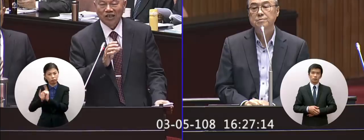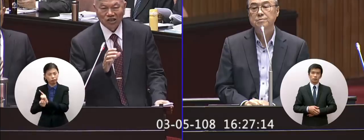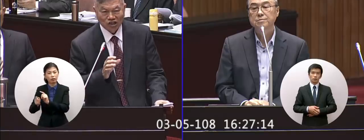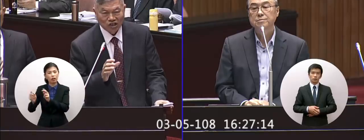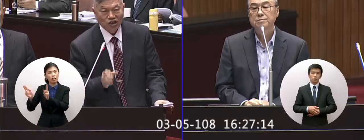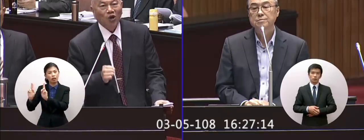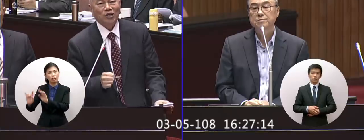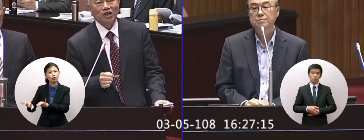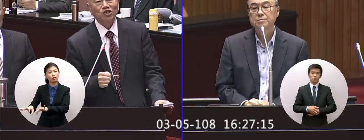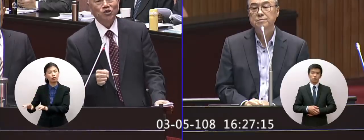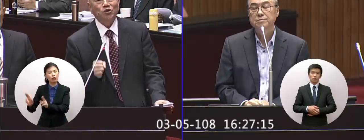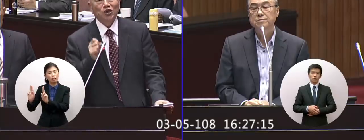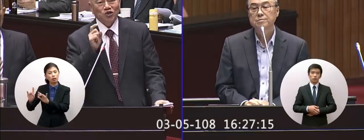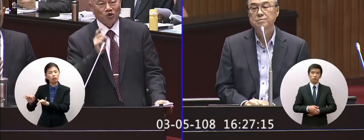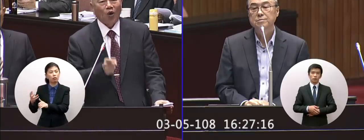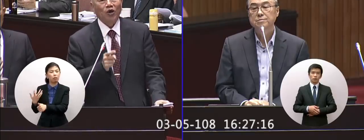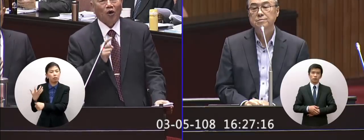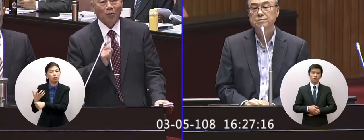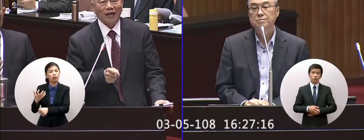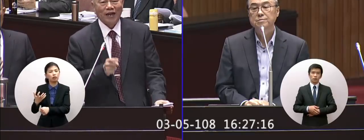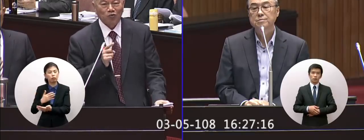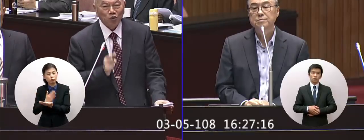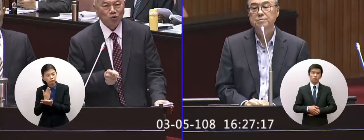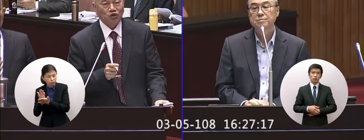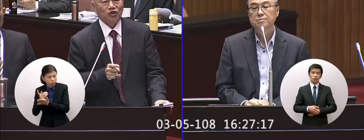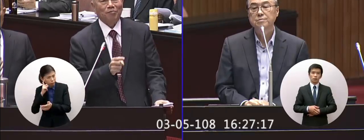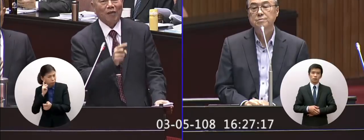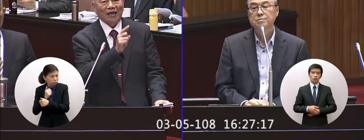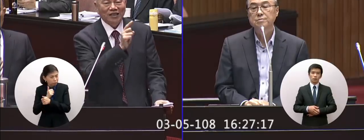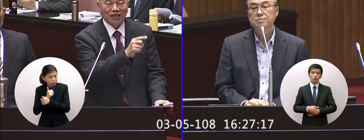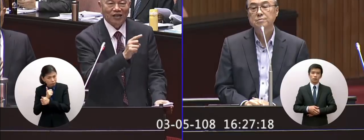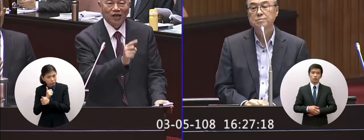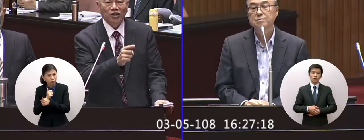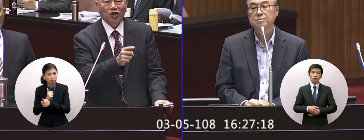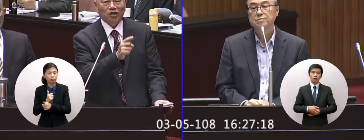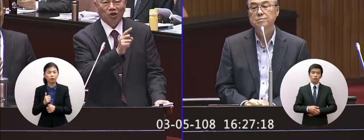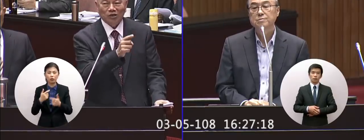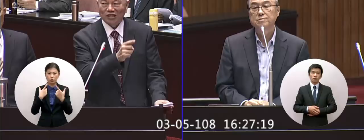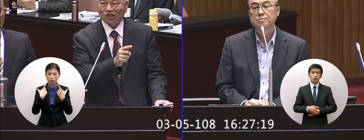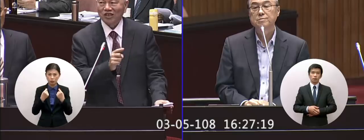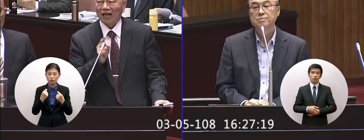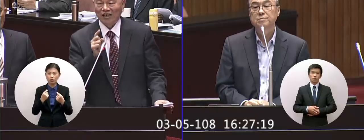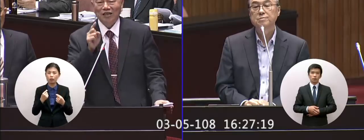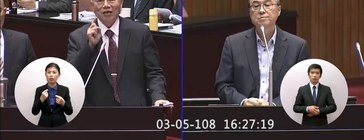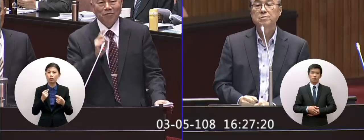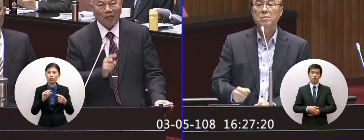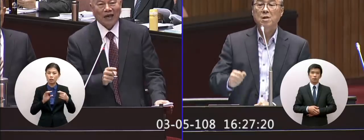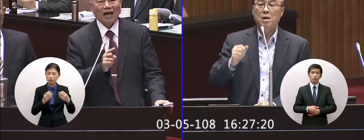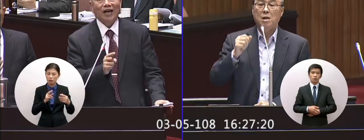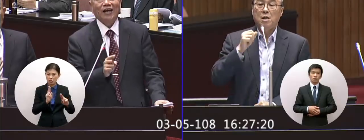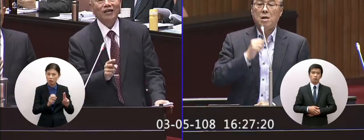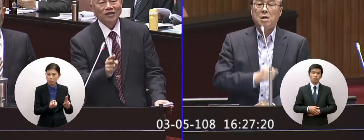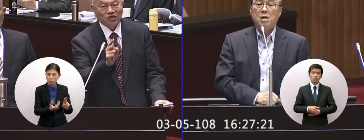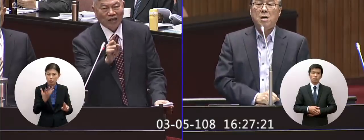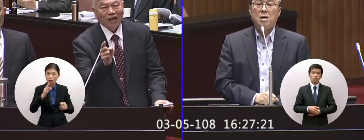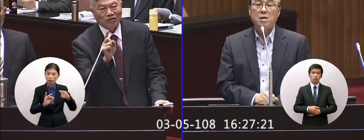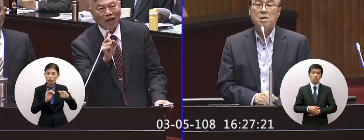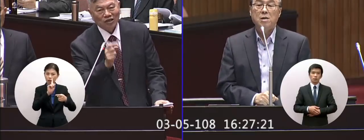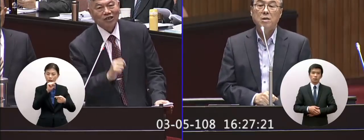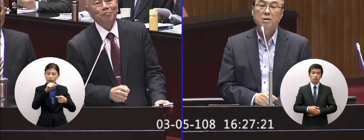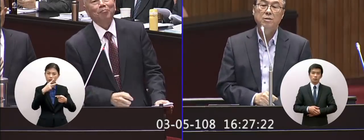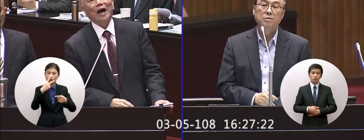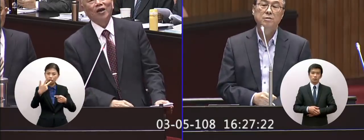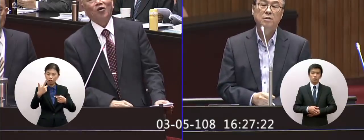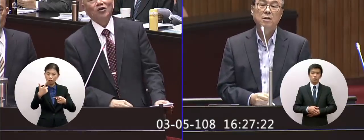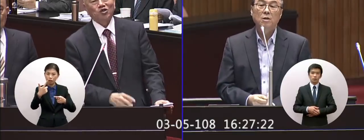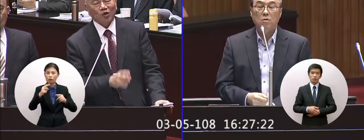成长，以及气候的因素，所以我们很务实的把1.26的用电成长率，把它呢检讨